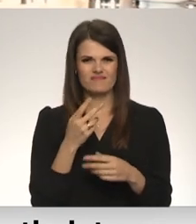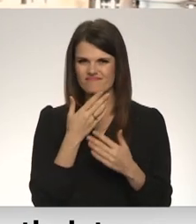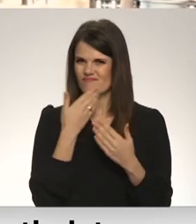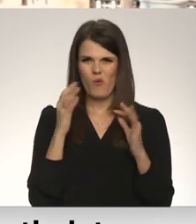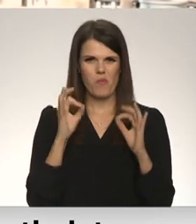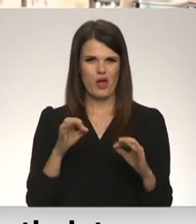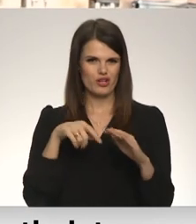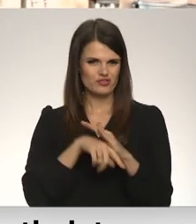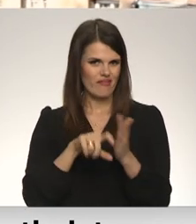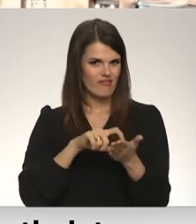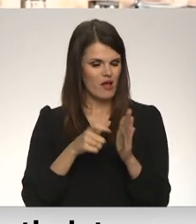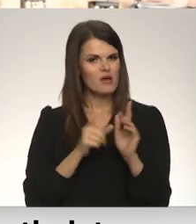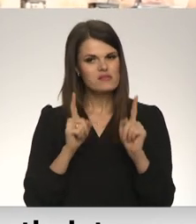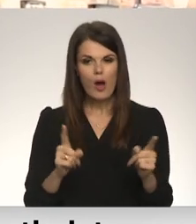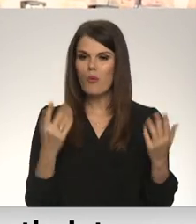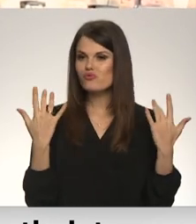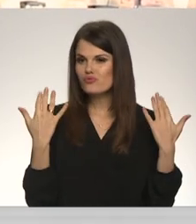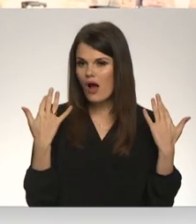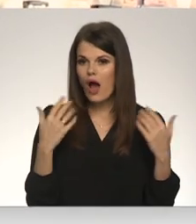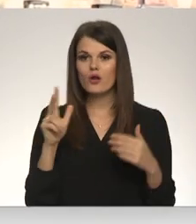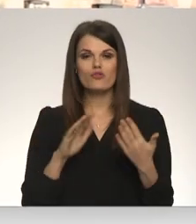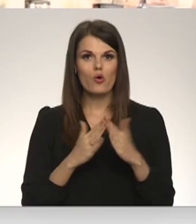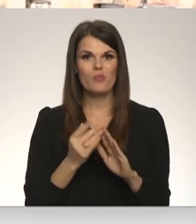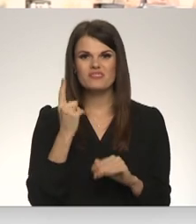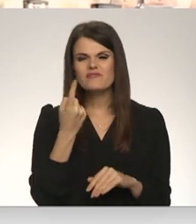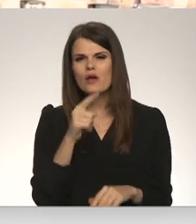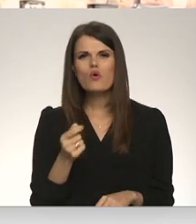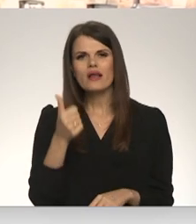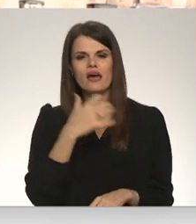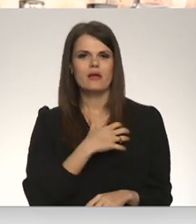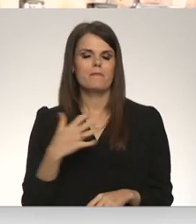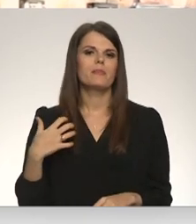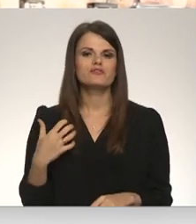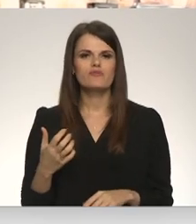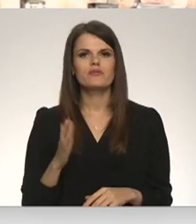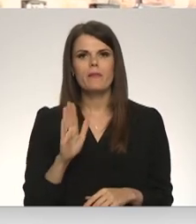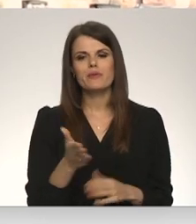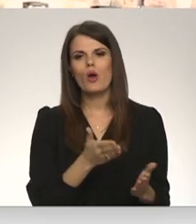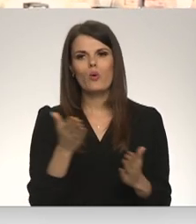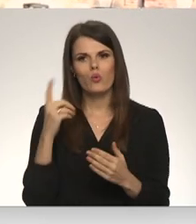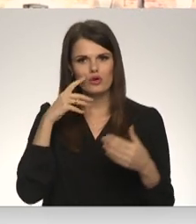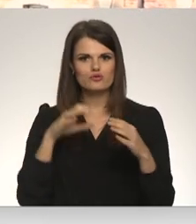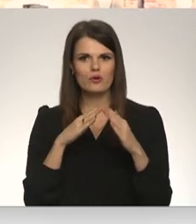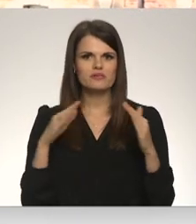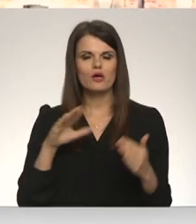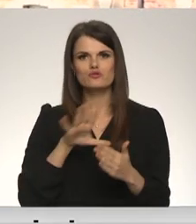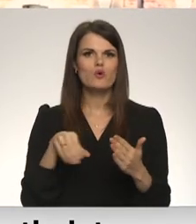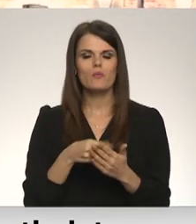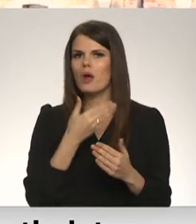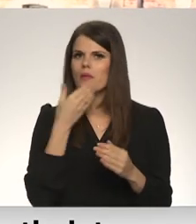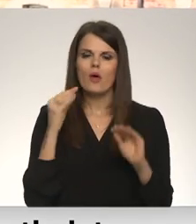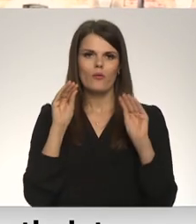nekorekti. Jāpiebilst vēl arī tas, ka Daugavpils ir palikusi viena no retajām pašvaldībām, pie kuras dome sēkas, jo projām